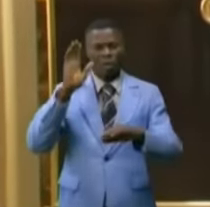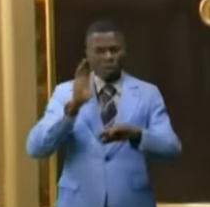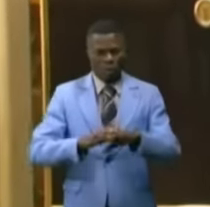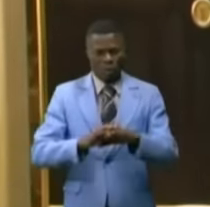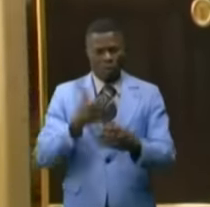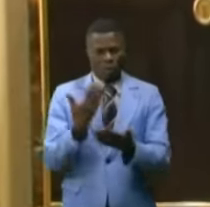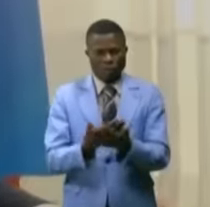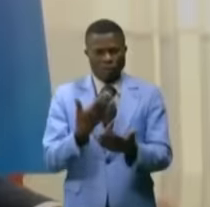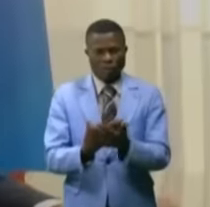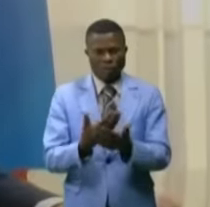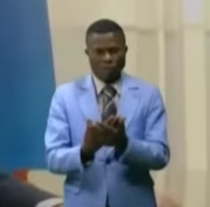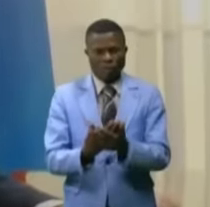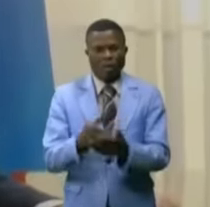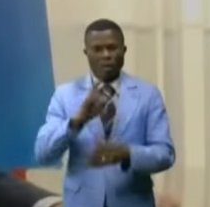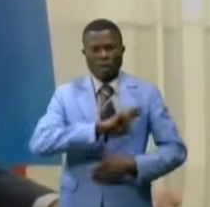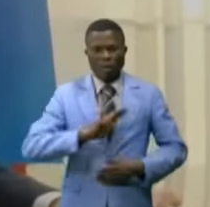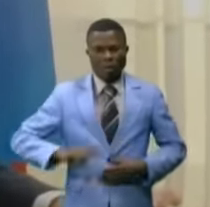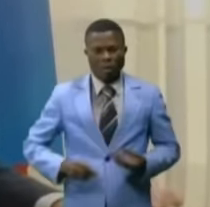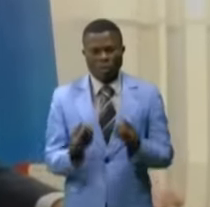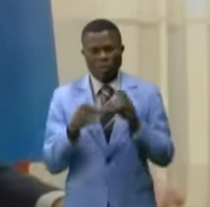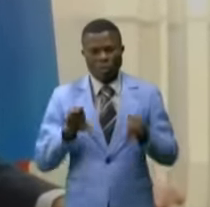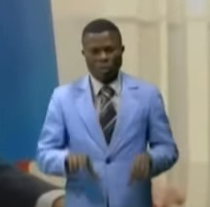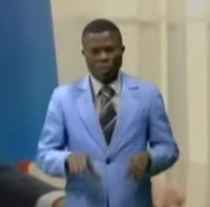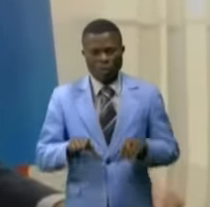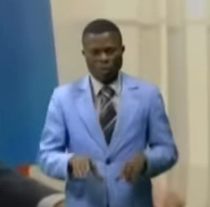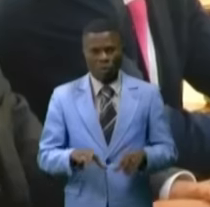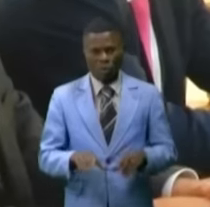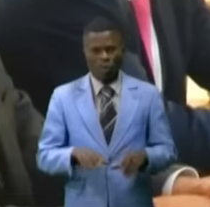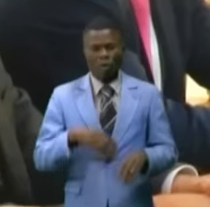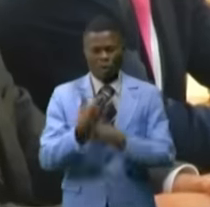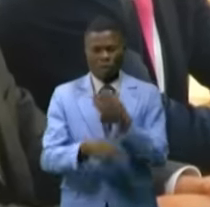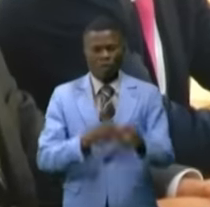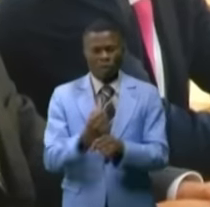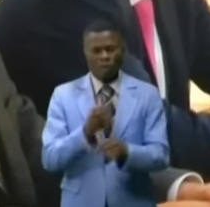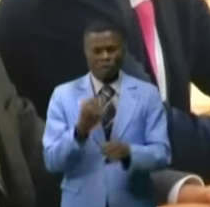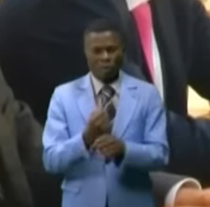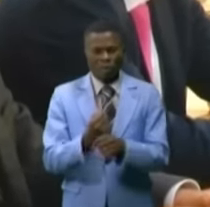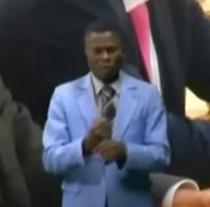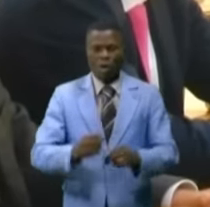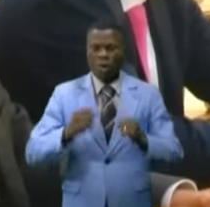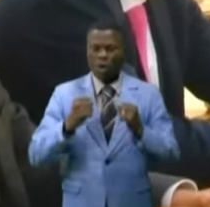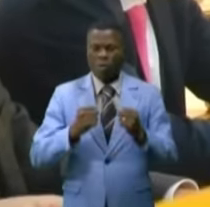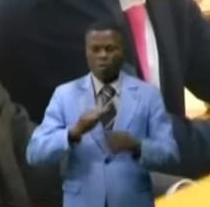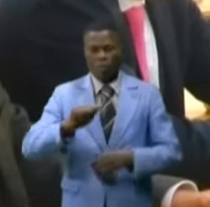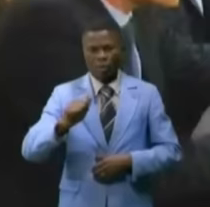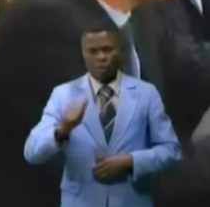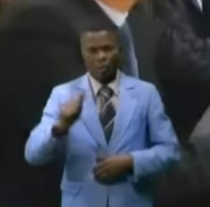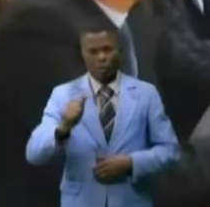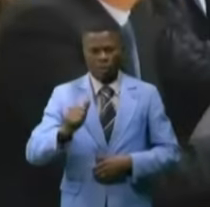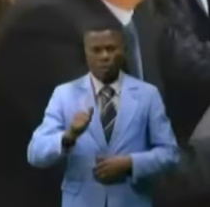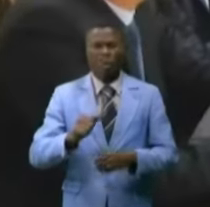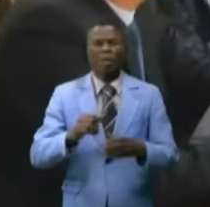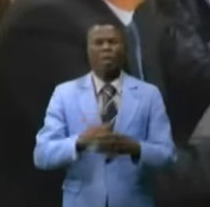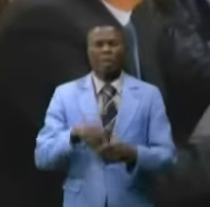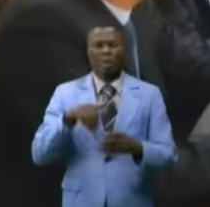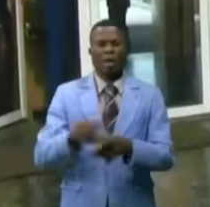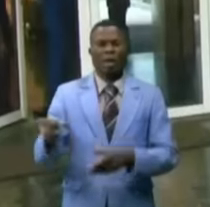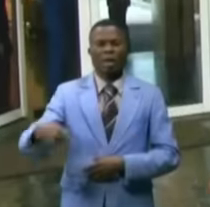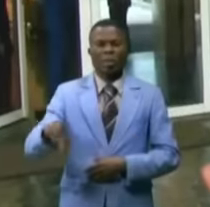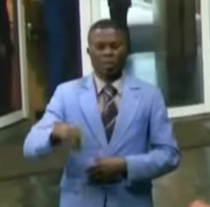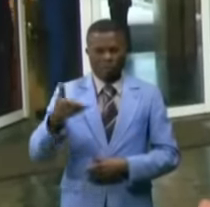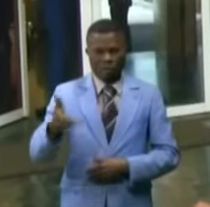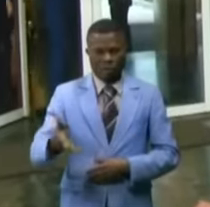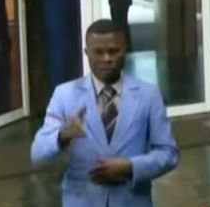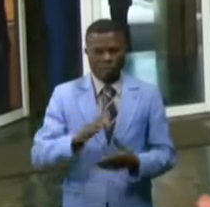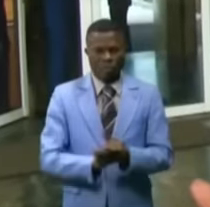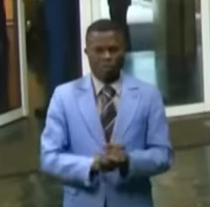au plus vite et que la République démocratique du Congo exerce pleinement sa souveraineté à l'intérieur de ses limites.